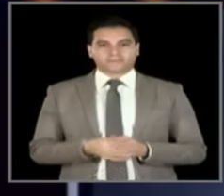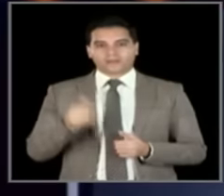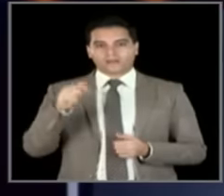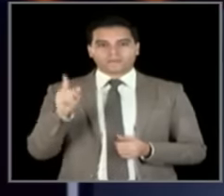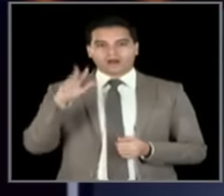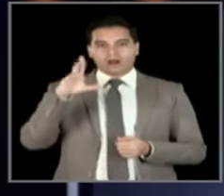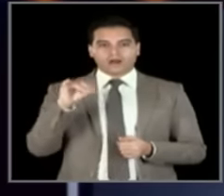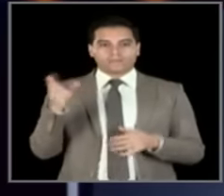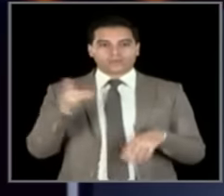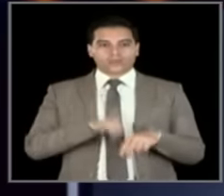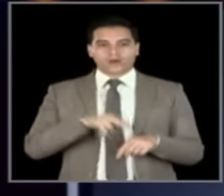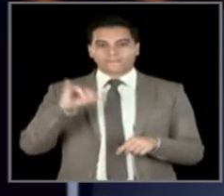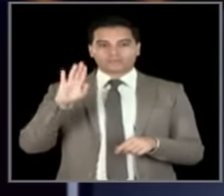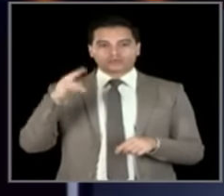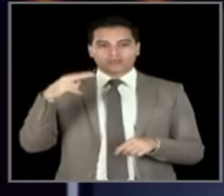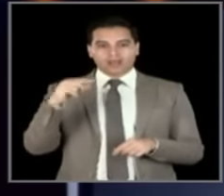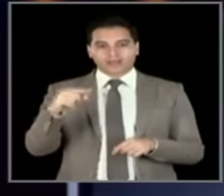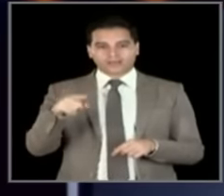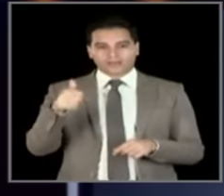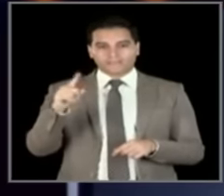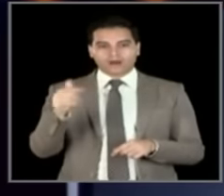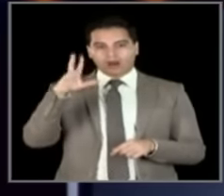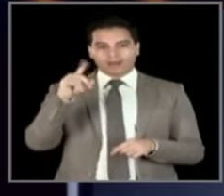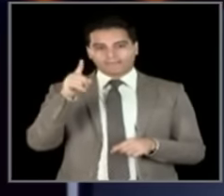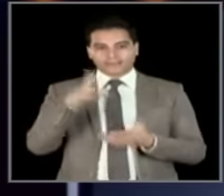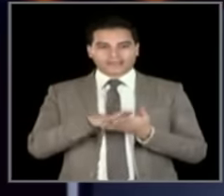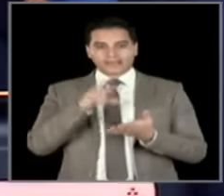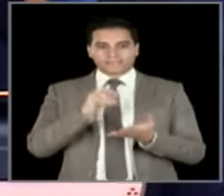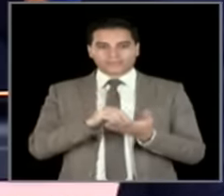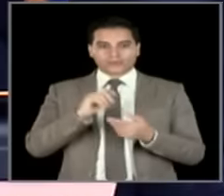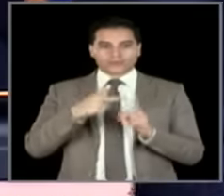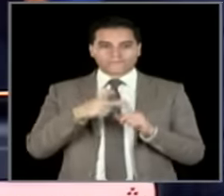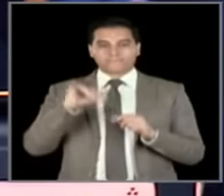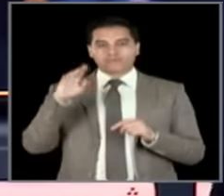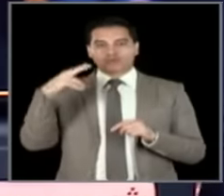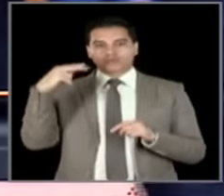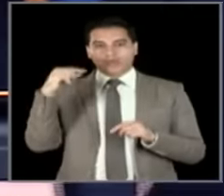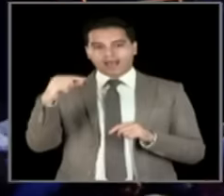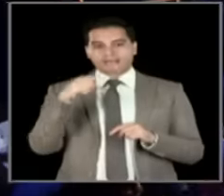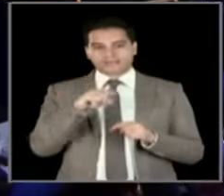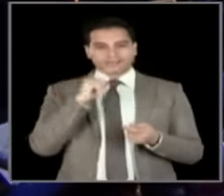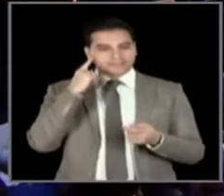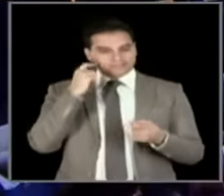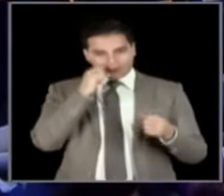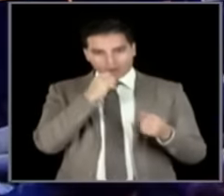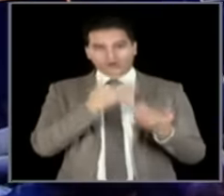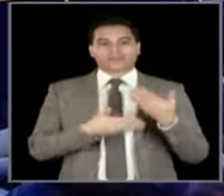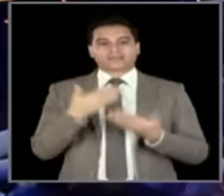إبراهيم ومسعد، مسعد وإبراهيم. إبراهيم أنت اللي هتبتدي، مسعد هتسمع أغنية وترجع لنا